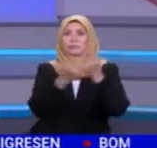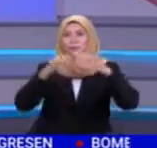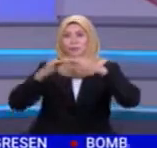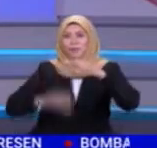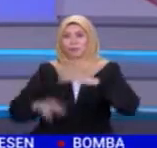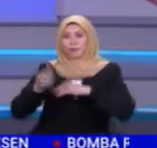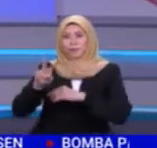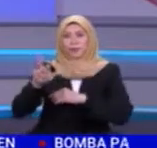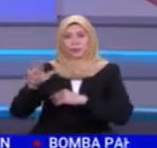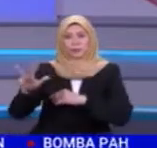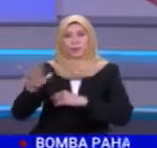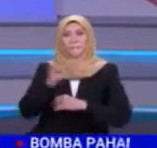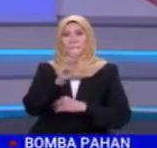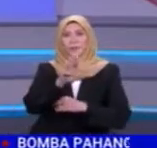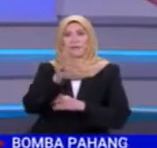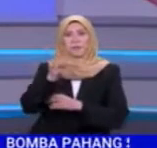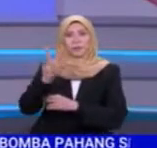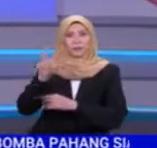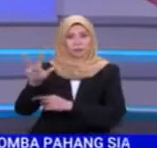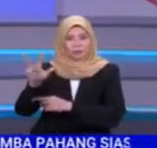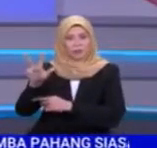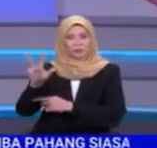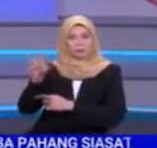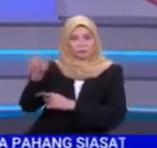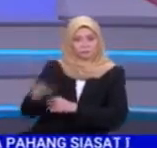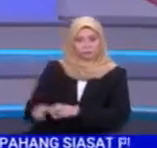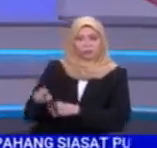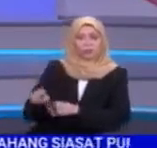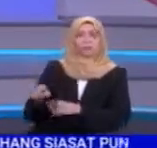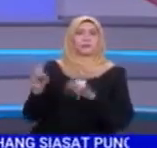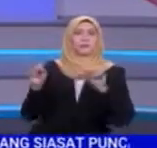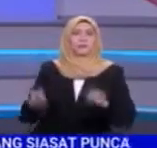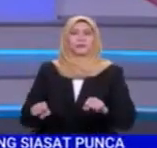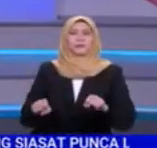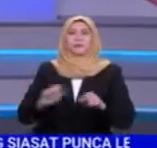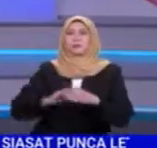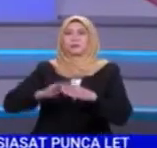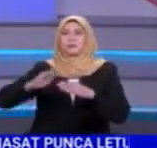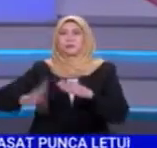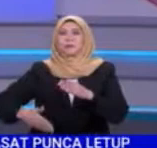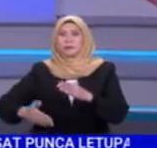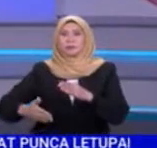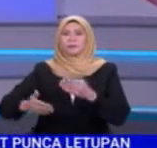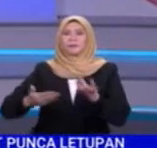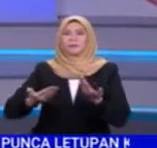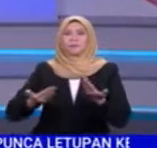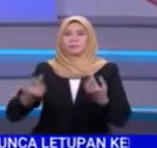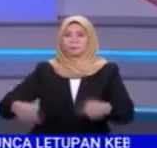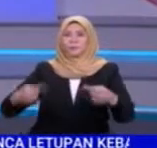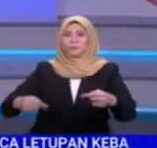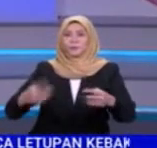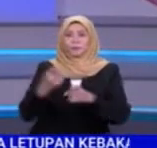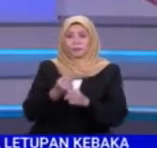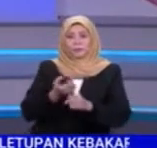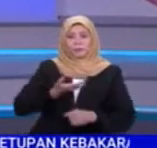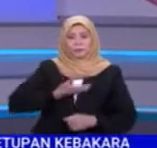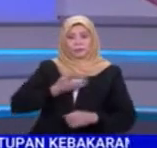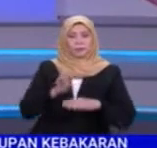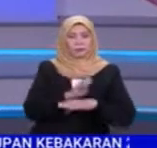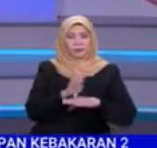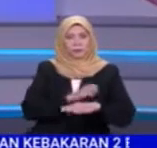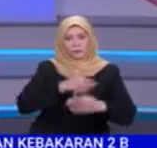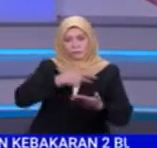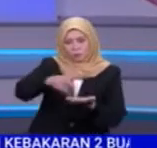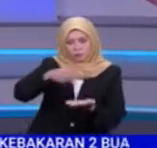23 tahun lebih 23 di karena berpotensi untuk mendapatkan Penantian lebih sedekat bagi meraih tingkat emas secara